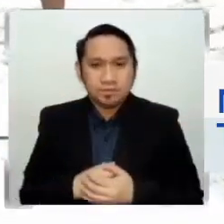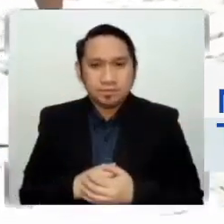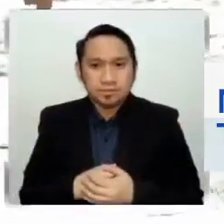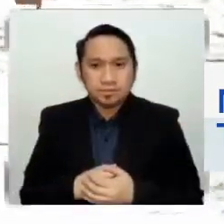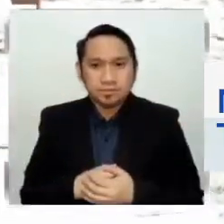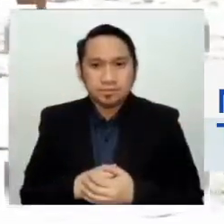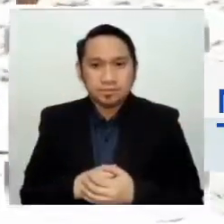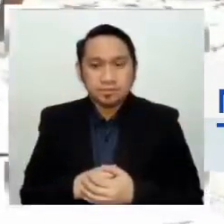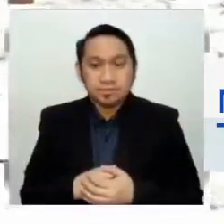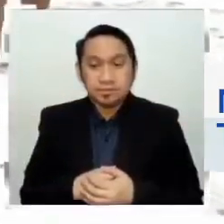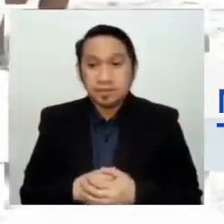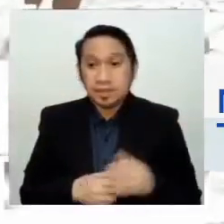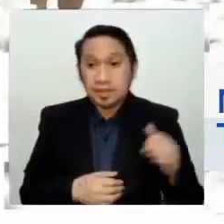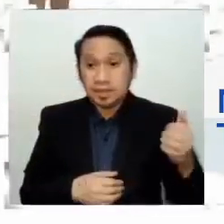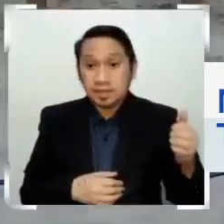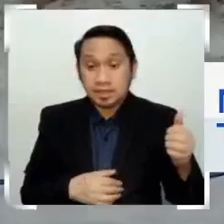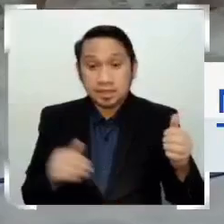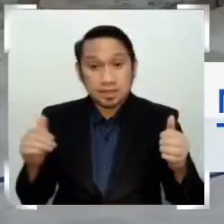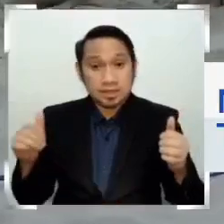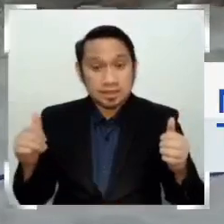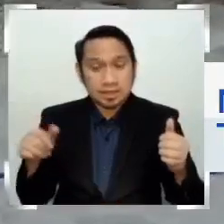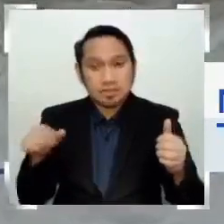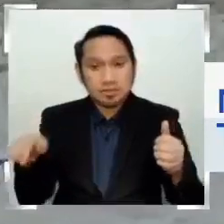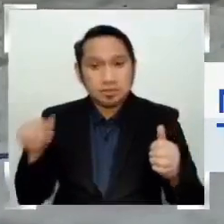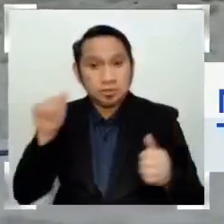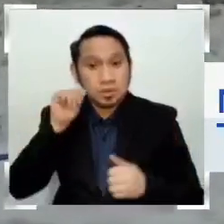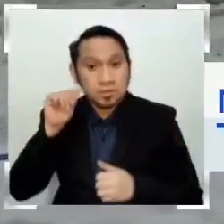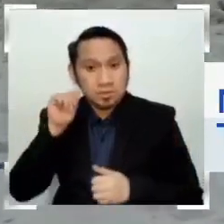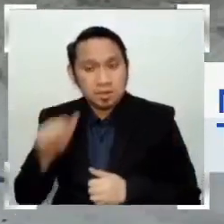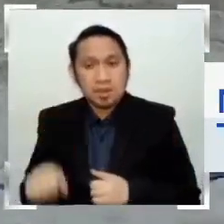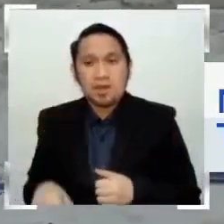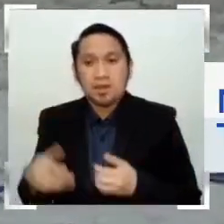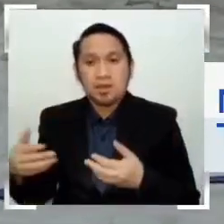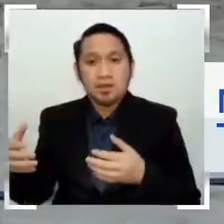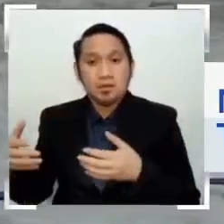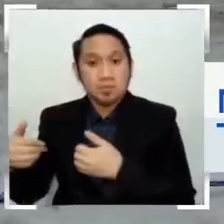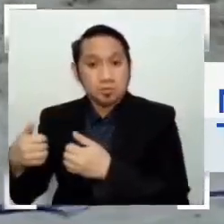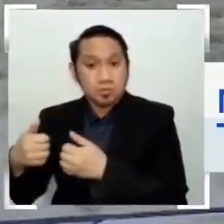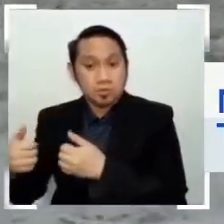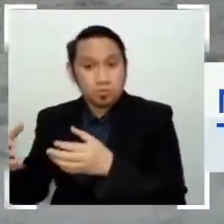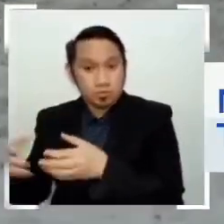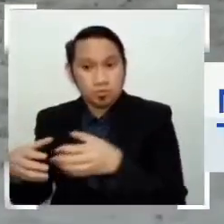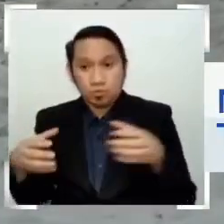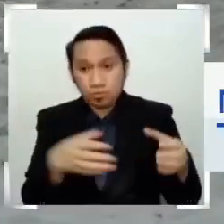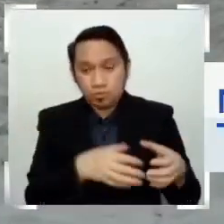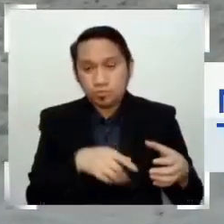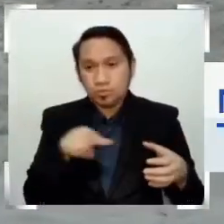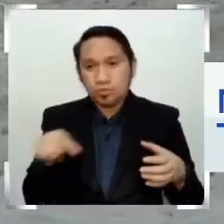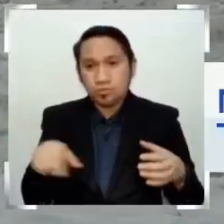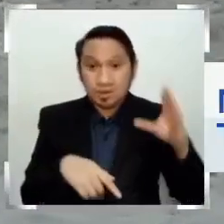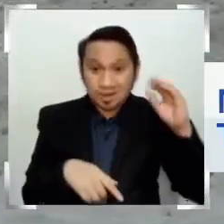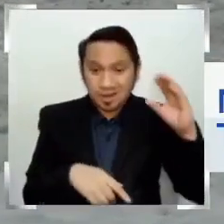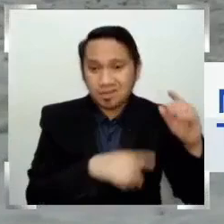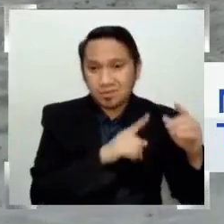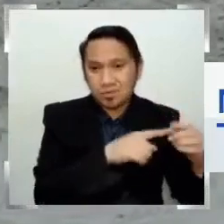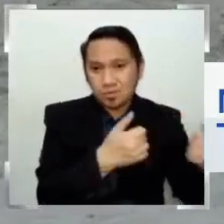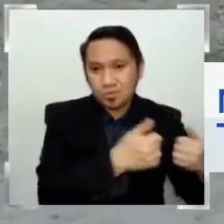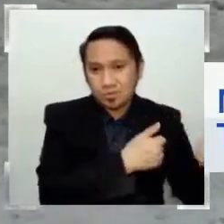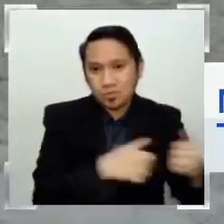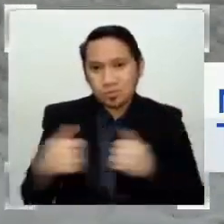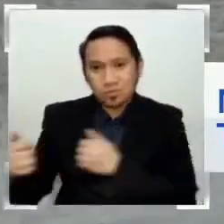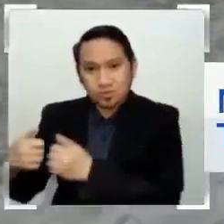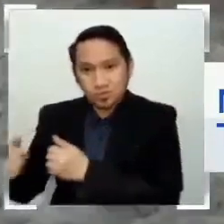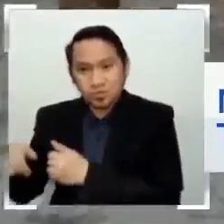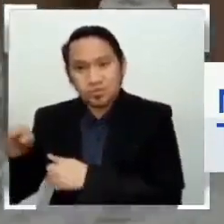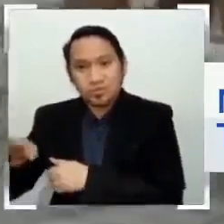10 koponan ang maglalaro sa women's division, 10 koponan din ang maglalaro sa men's division kung saan inaasang idedepensa ng Emilio